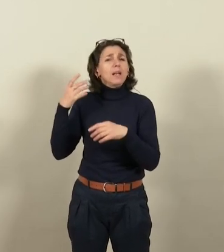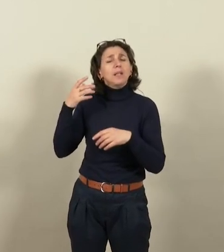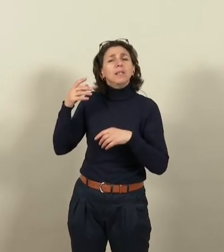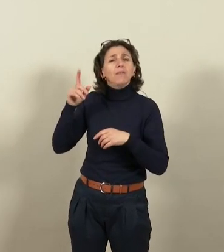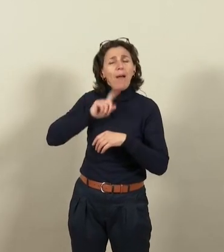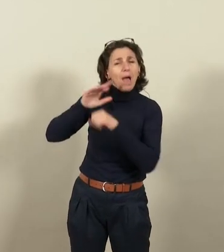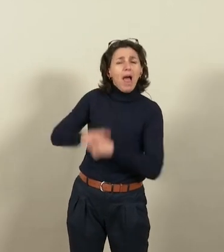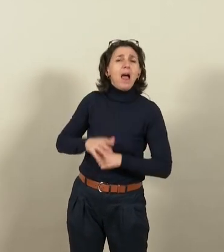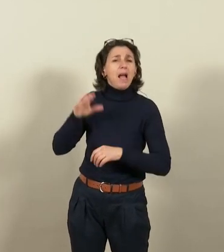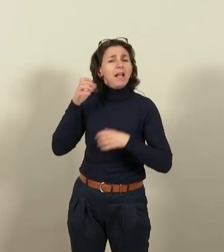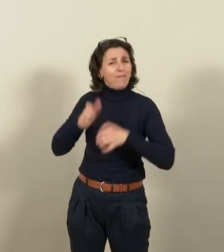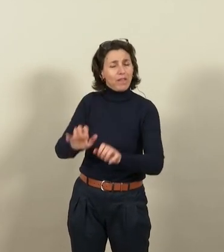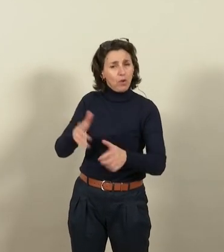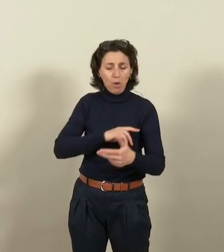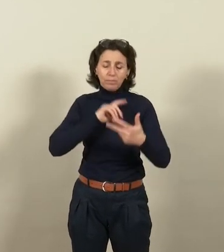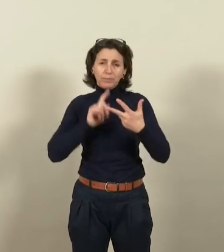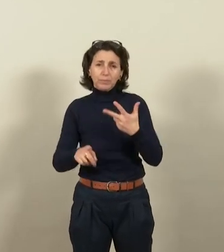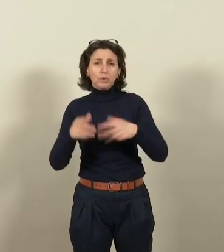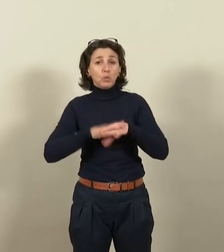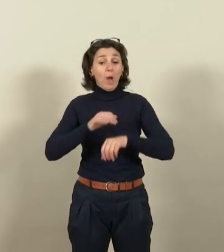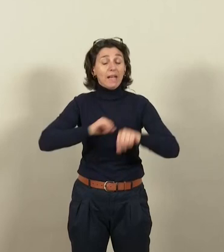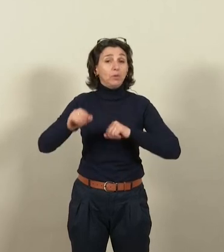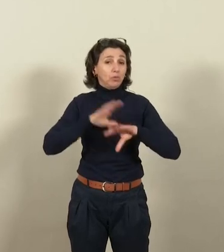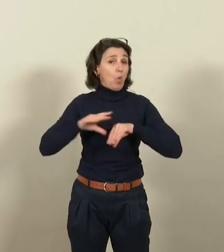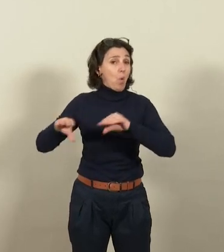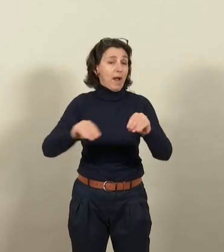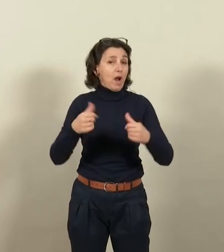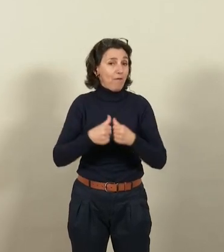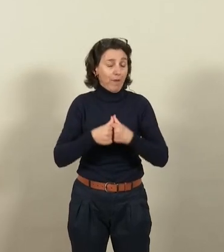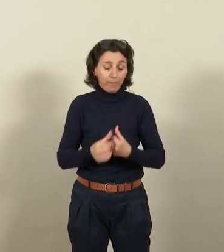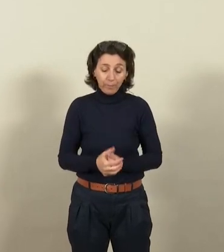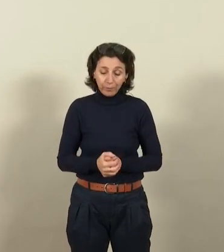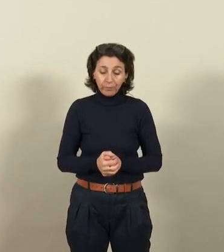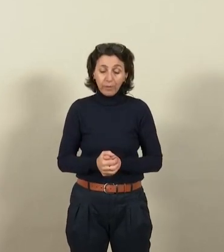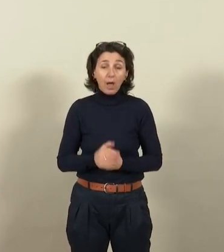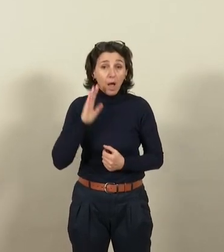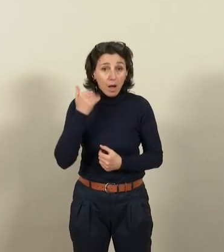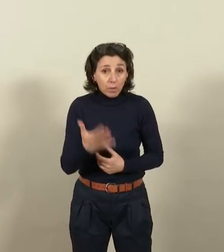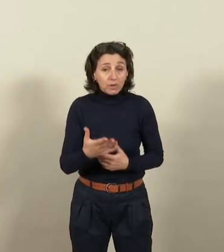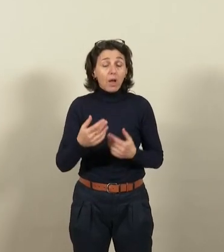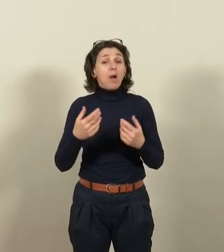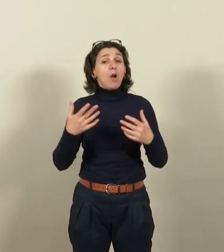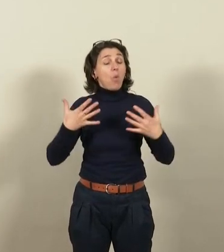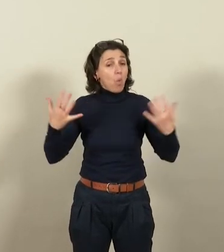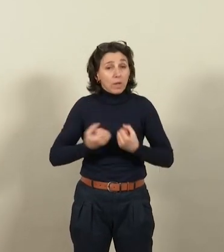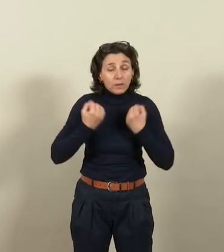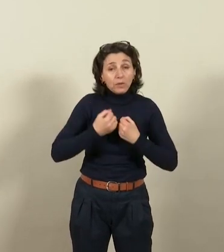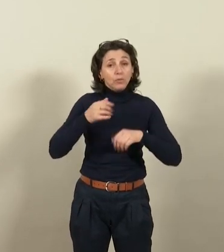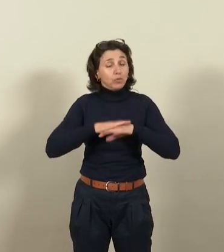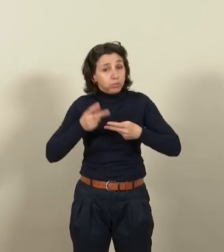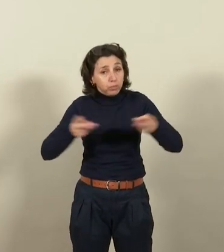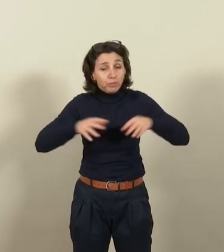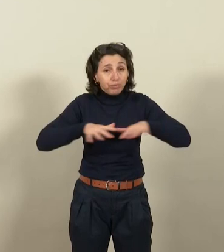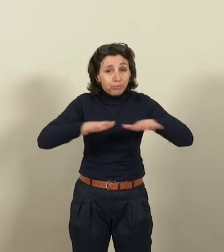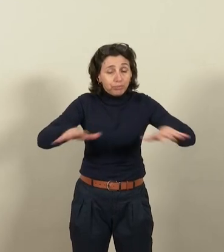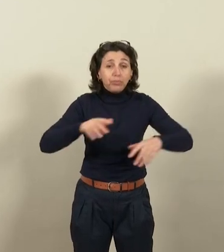ainsi dès cette année une conférence ouverte au grand public sur l'omerta dans le sport aura lieu mais aussi la mise en place de formation sur les violences sexuelles